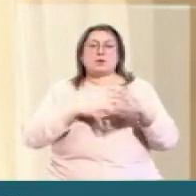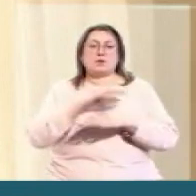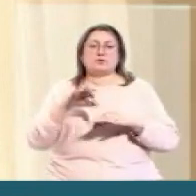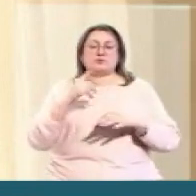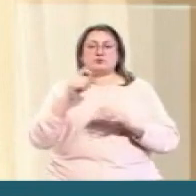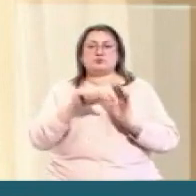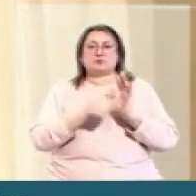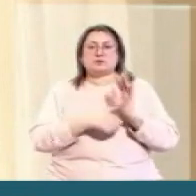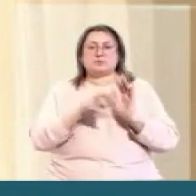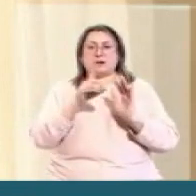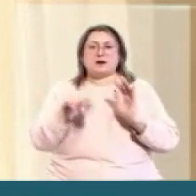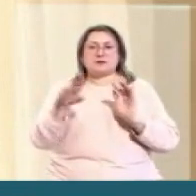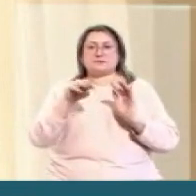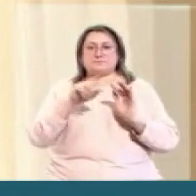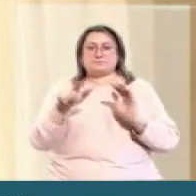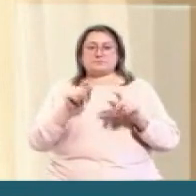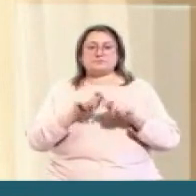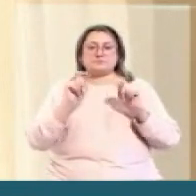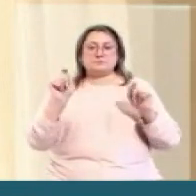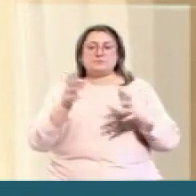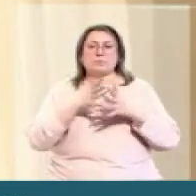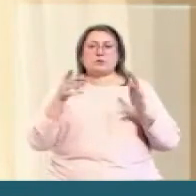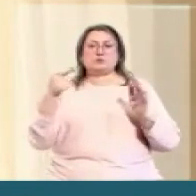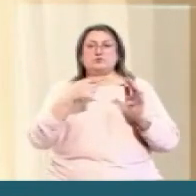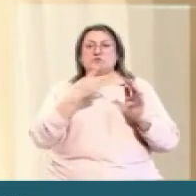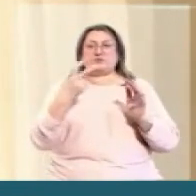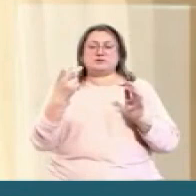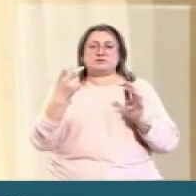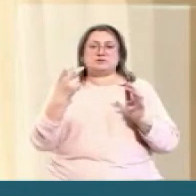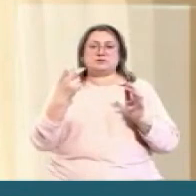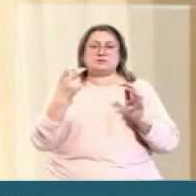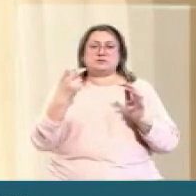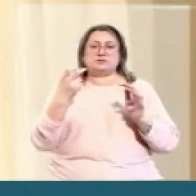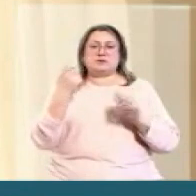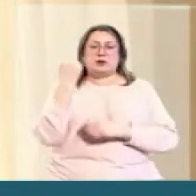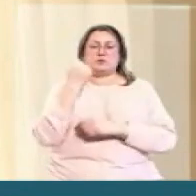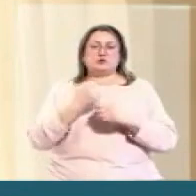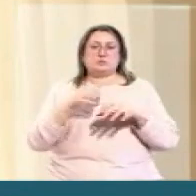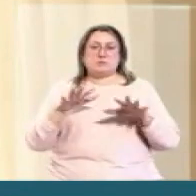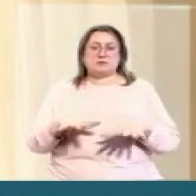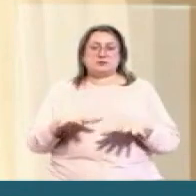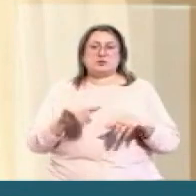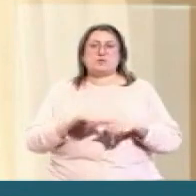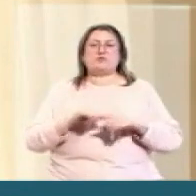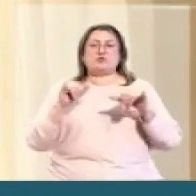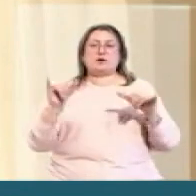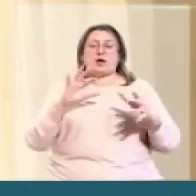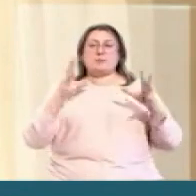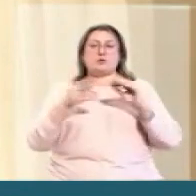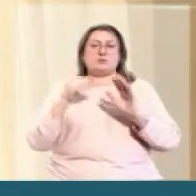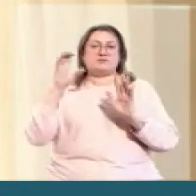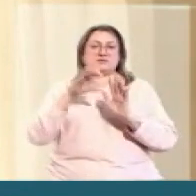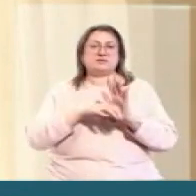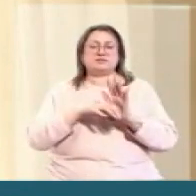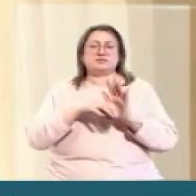на 116 миллиардов тенге с созданием более 1200 рабочих мест, увеличение объема